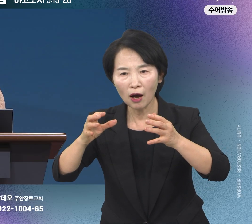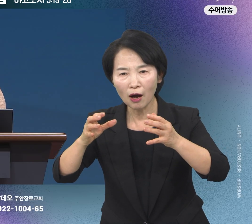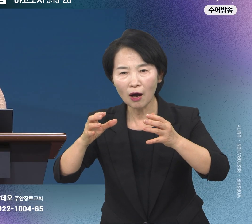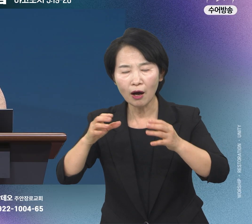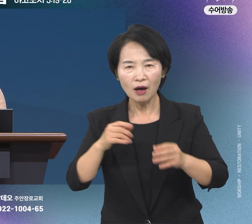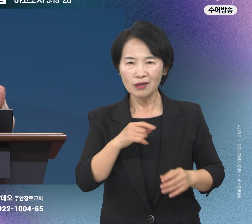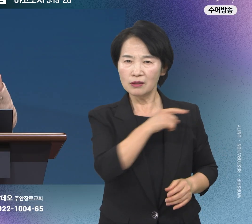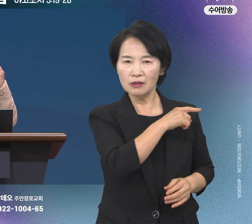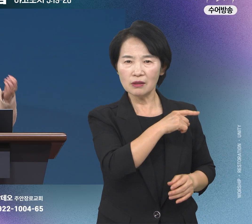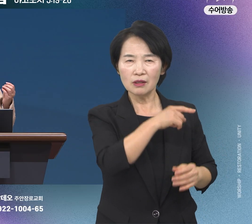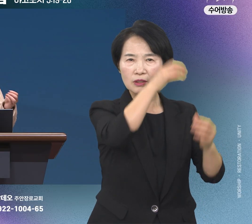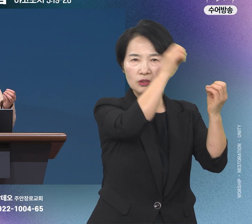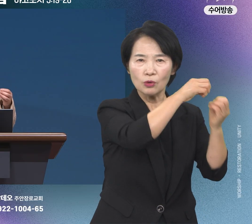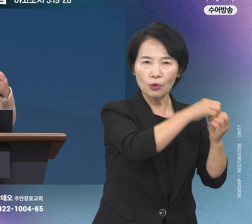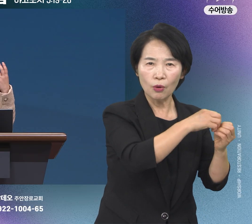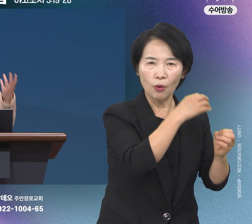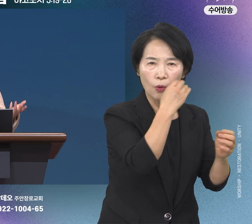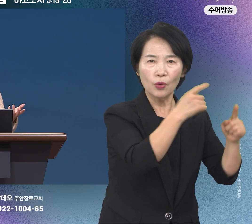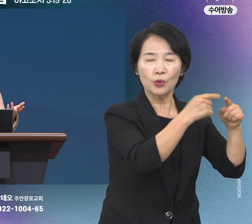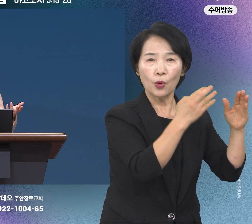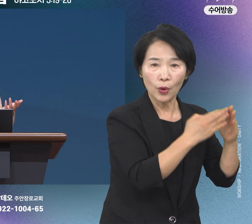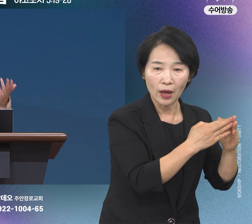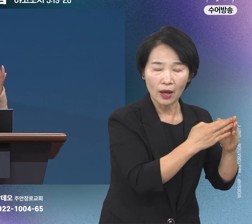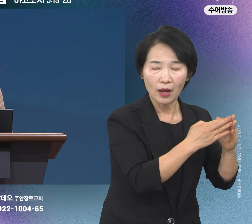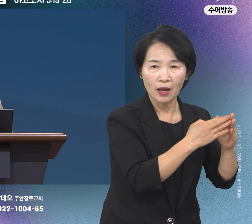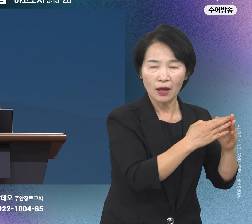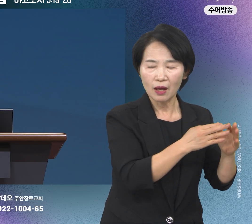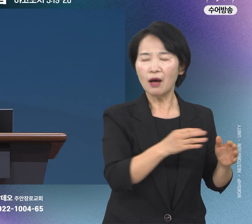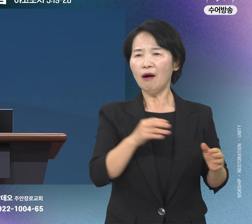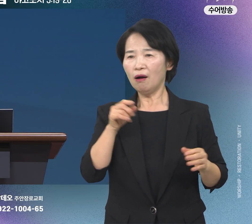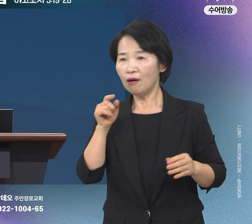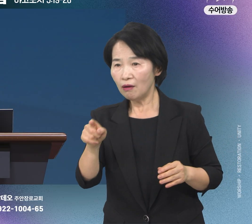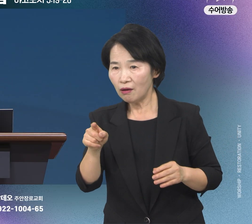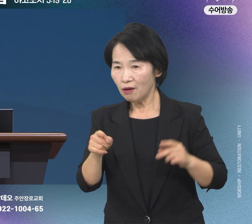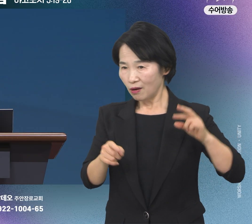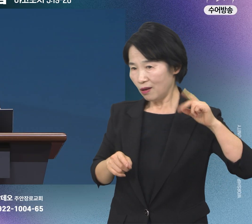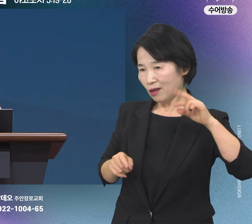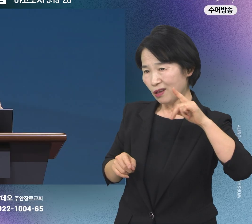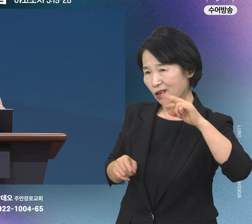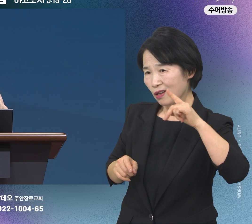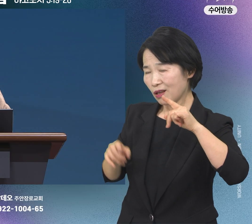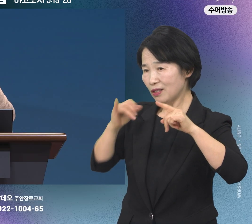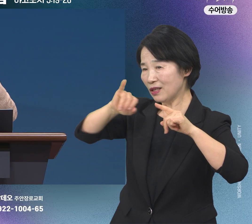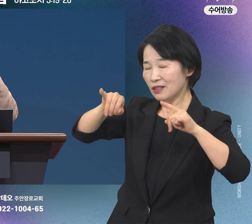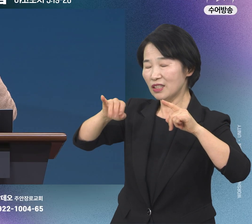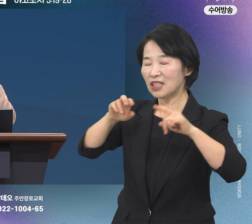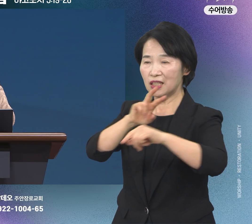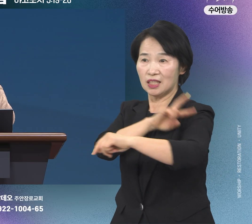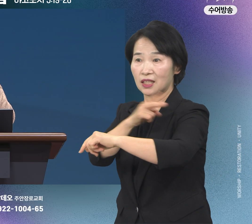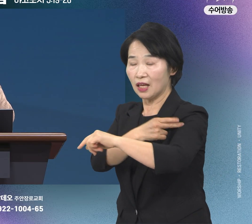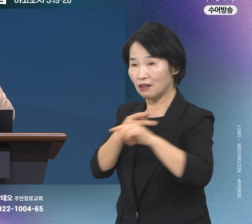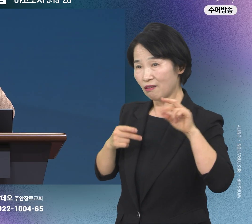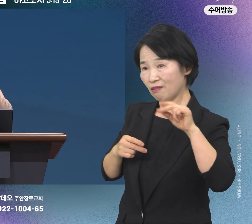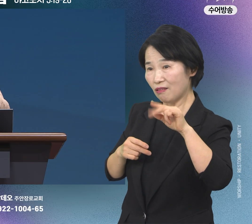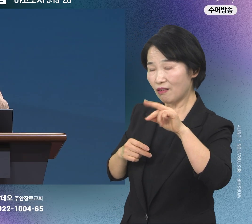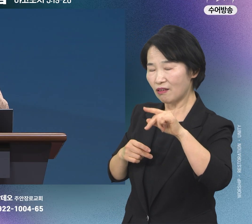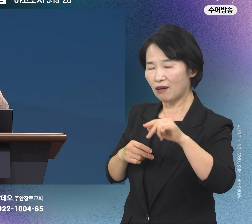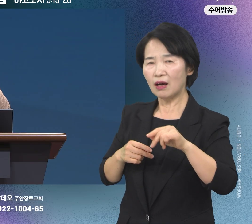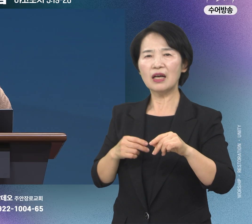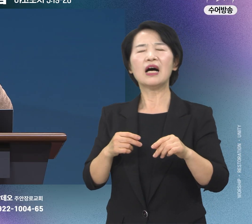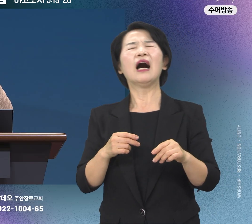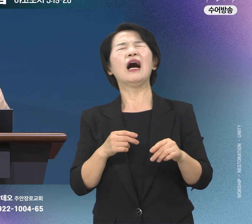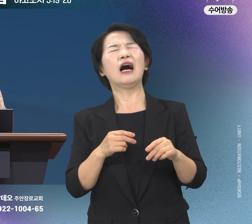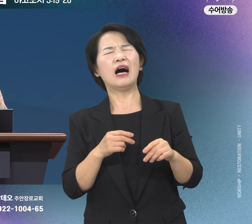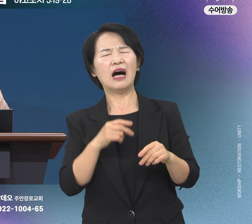이 신천지를 이단이라고 공격하는 것은 이사야 선지자의 말씀대로 보기는 보아도 보지 못할 것이요